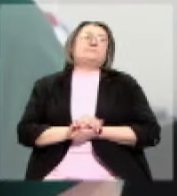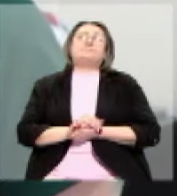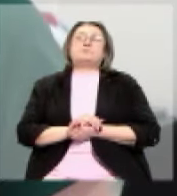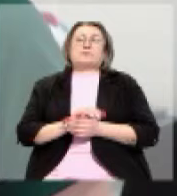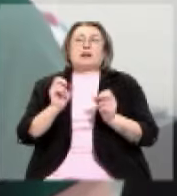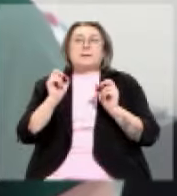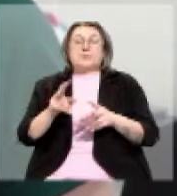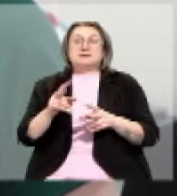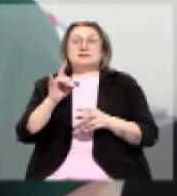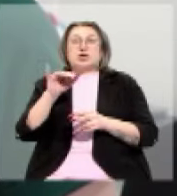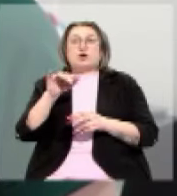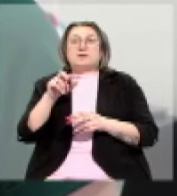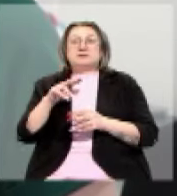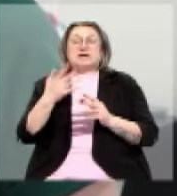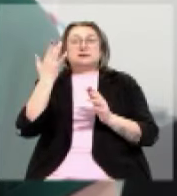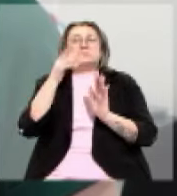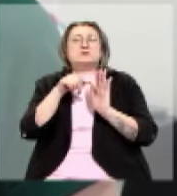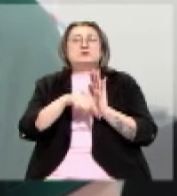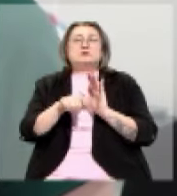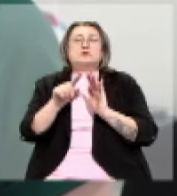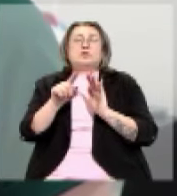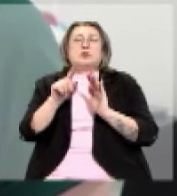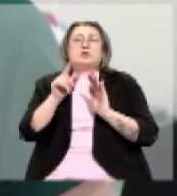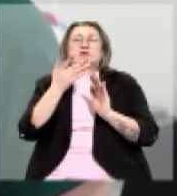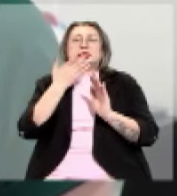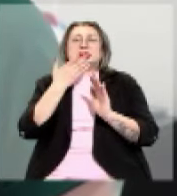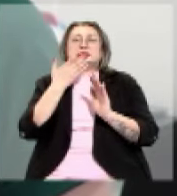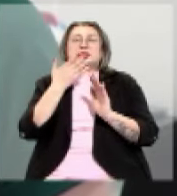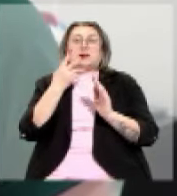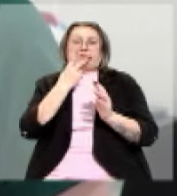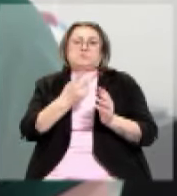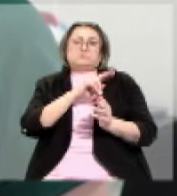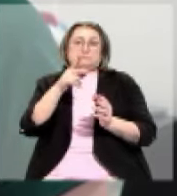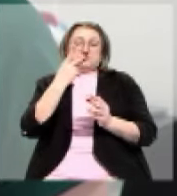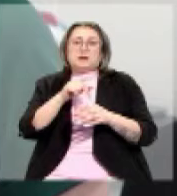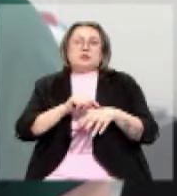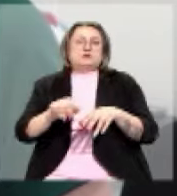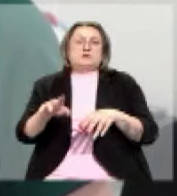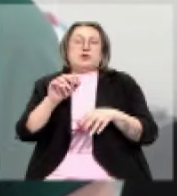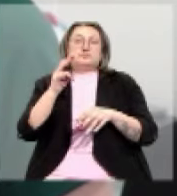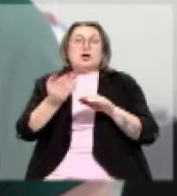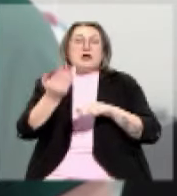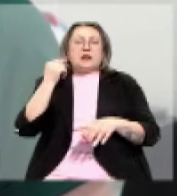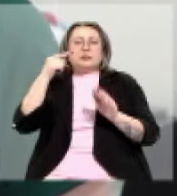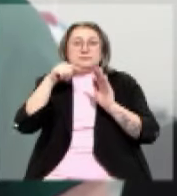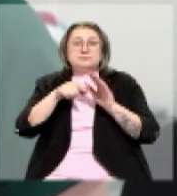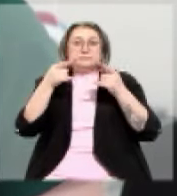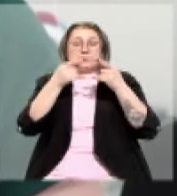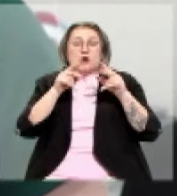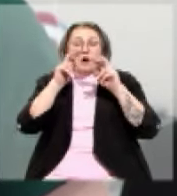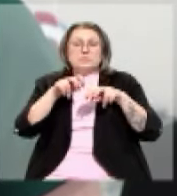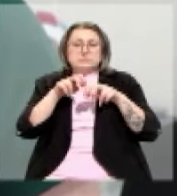этой проблемы. Ретинопатияның қауіптілігі аурудың сыртқы белгілерінің болмауында. Оның ерте көріністері арнайы жабдықты пайдалана